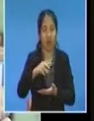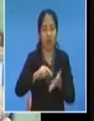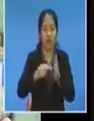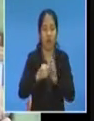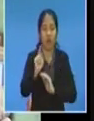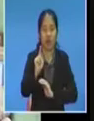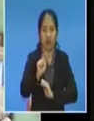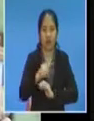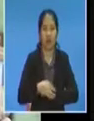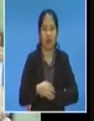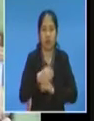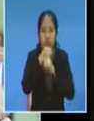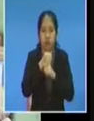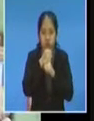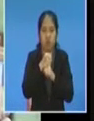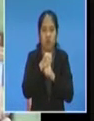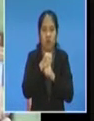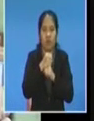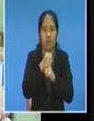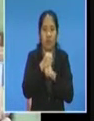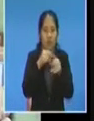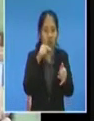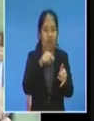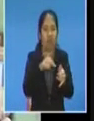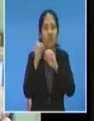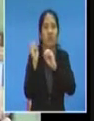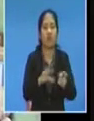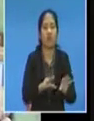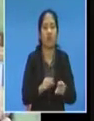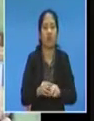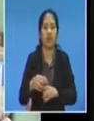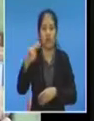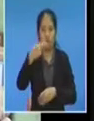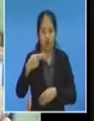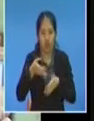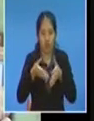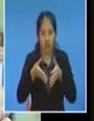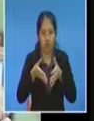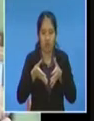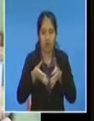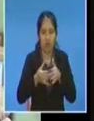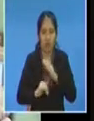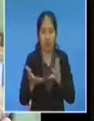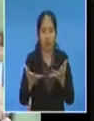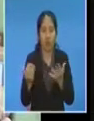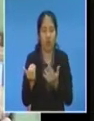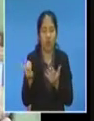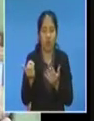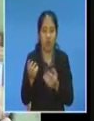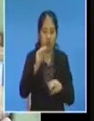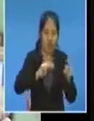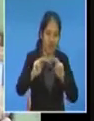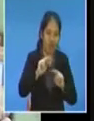สังคมไทยมีจุดแข็งอยู่จุดหนึ่งครับก็คือความผูกพันระหว่างสถาบันครอบ